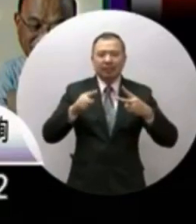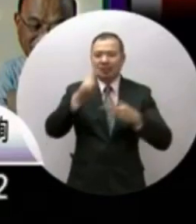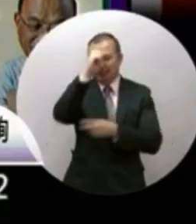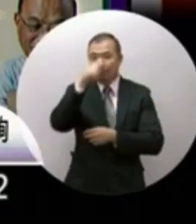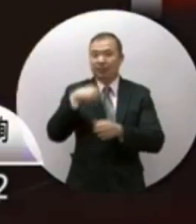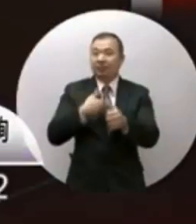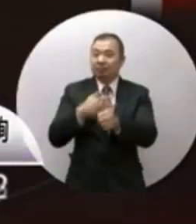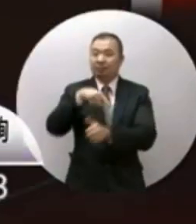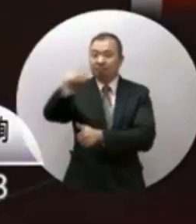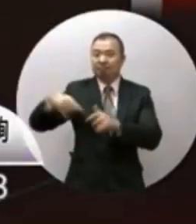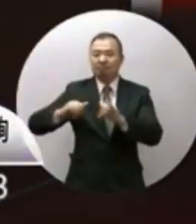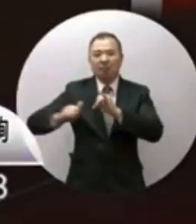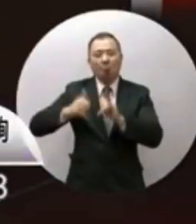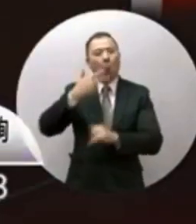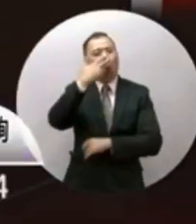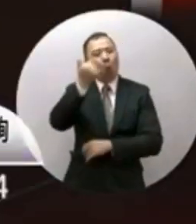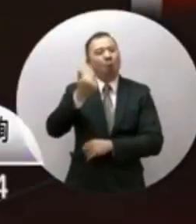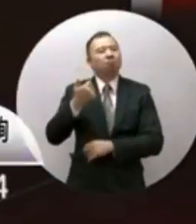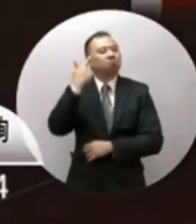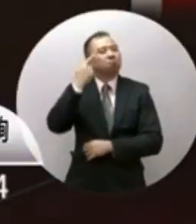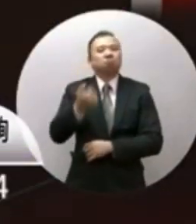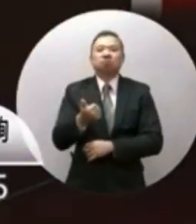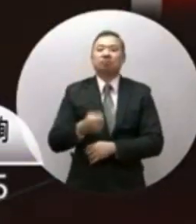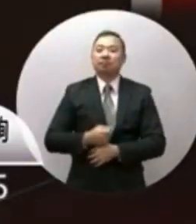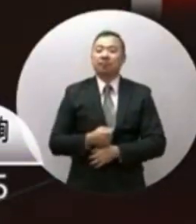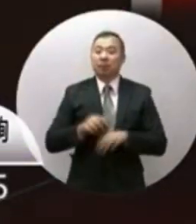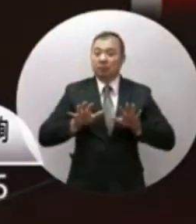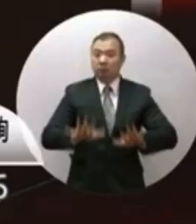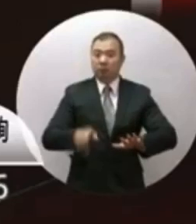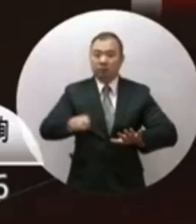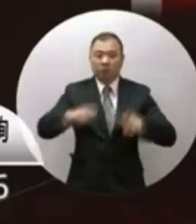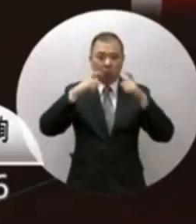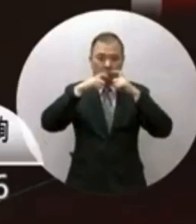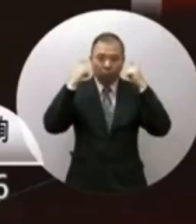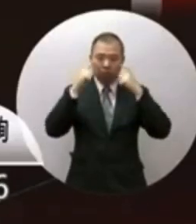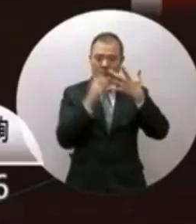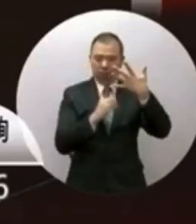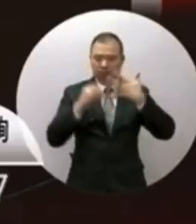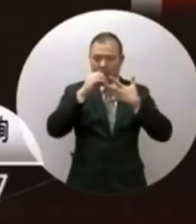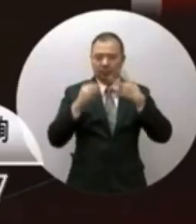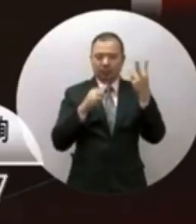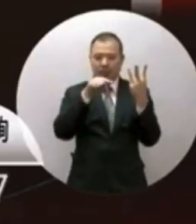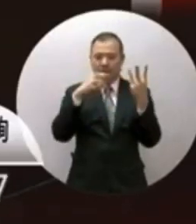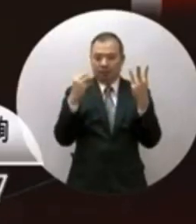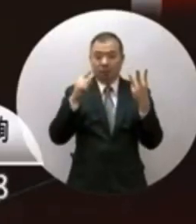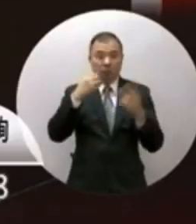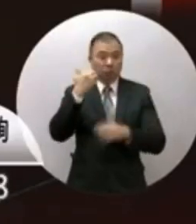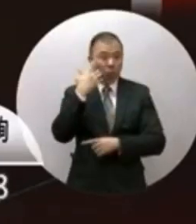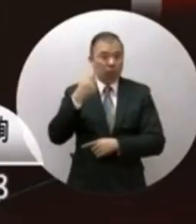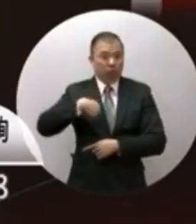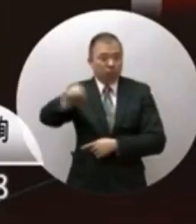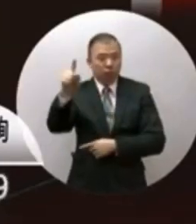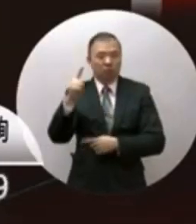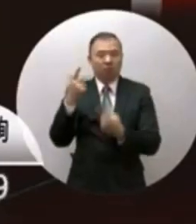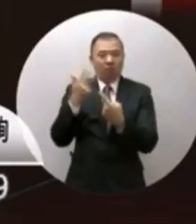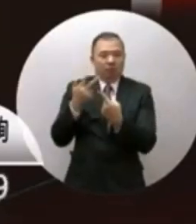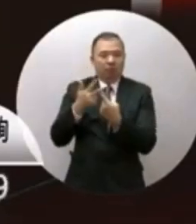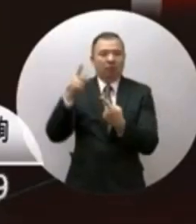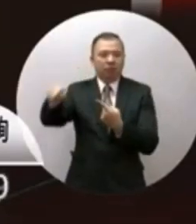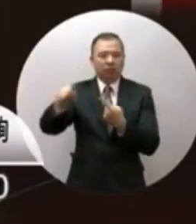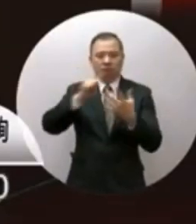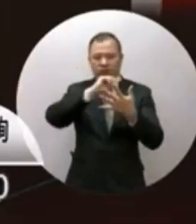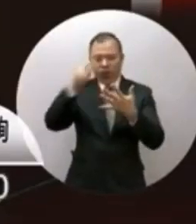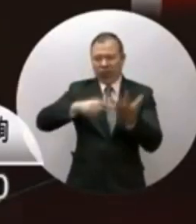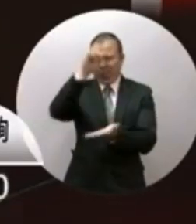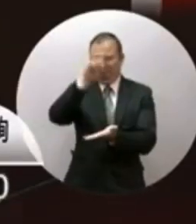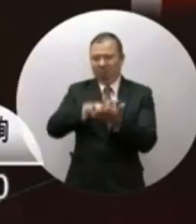方便。现在已经进度到口罩3.0，30秒就行。现在只